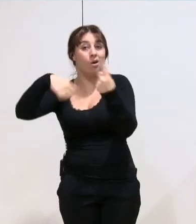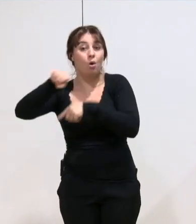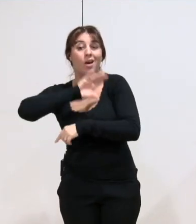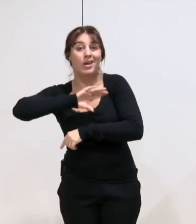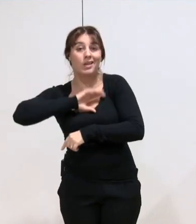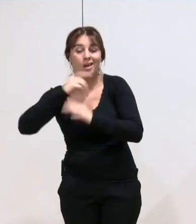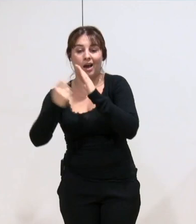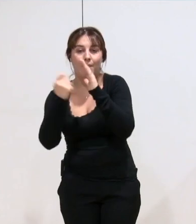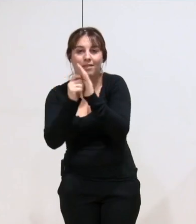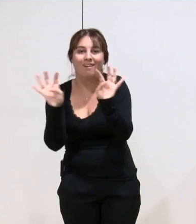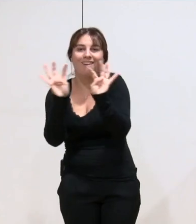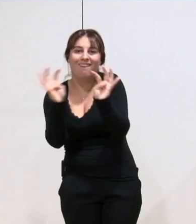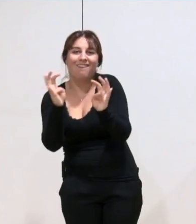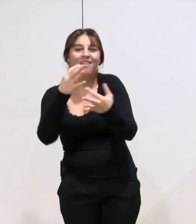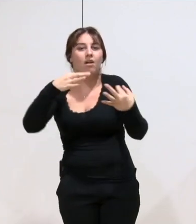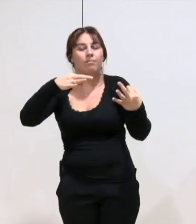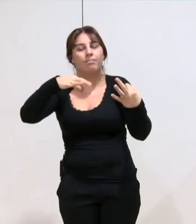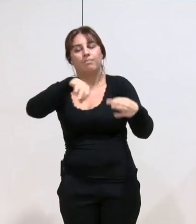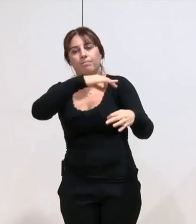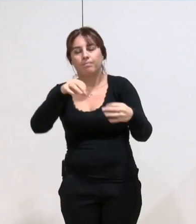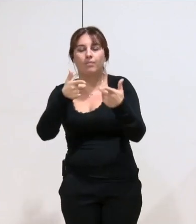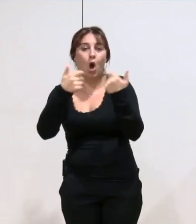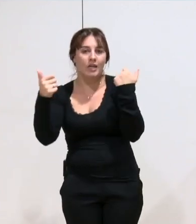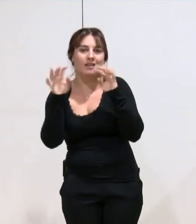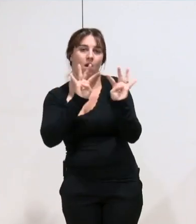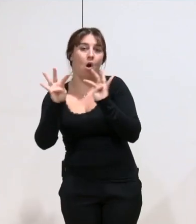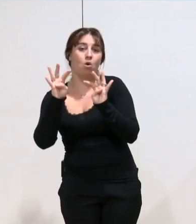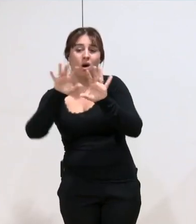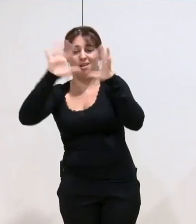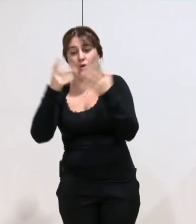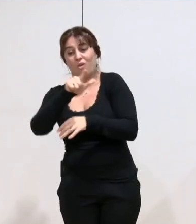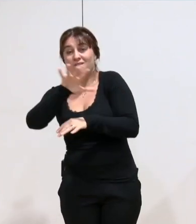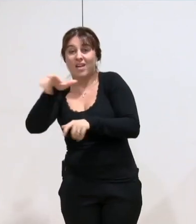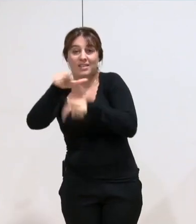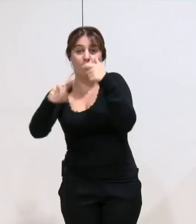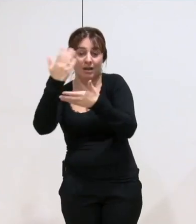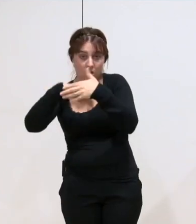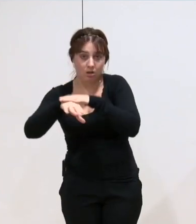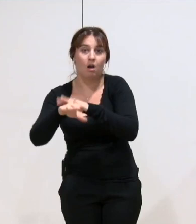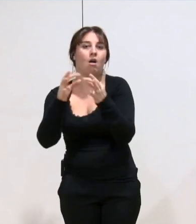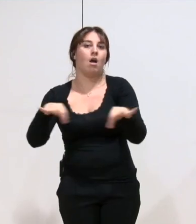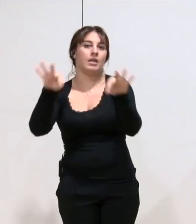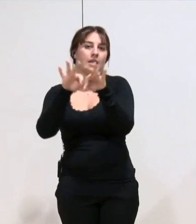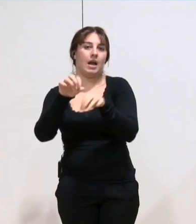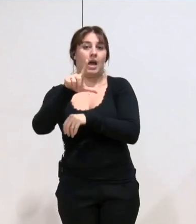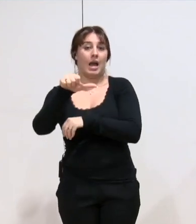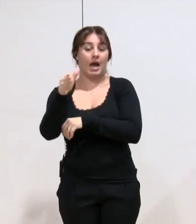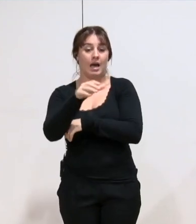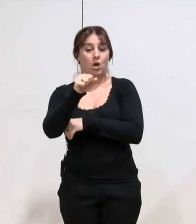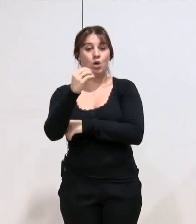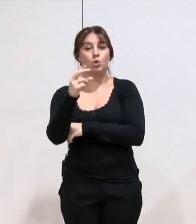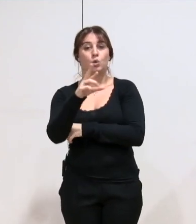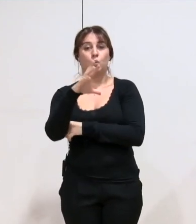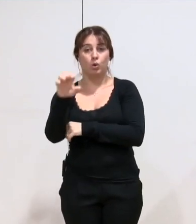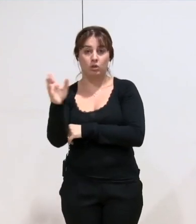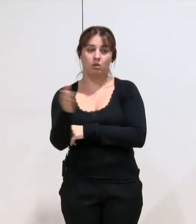répéter leur petit orchestre et leur petite chorale. Ça fait 25 personnes tout compris dans la salle La Source. Et quant à